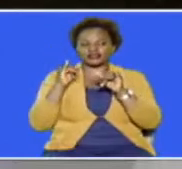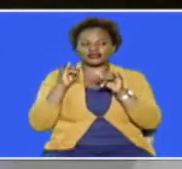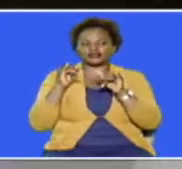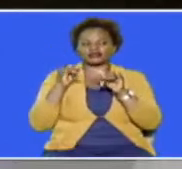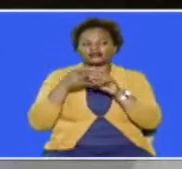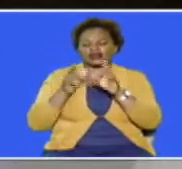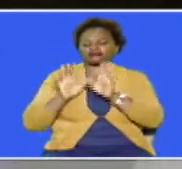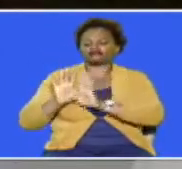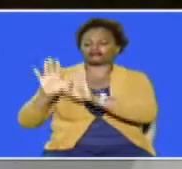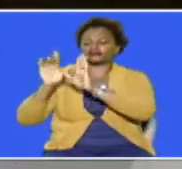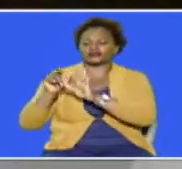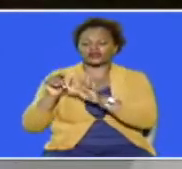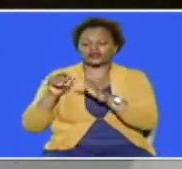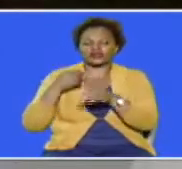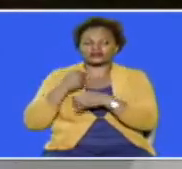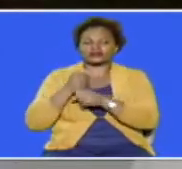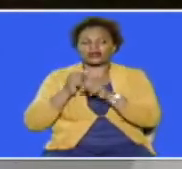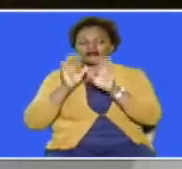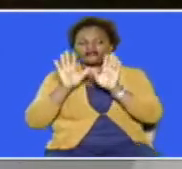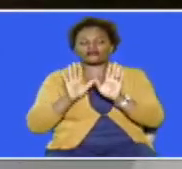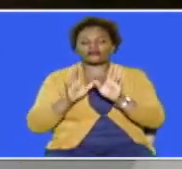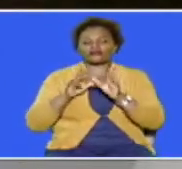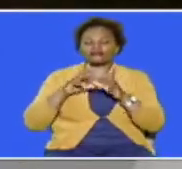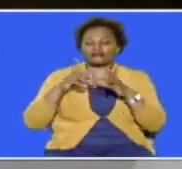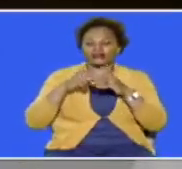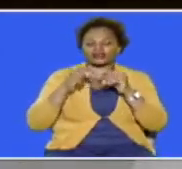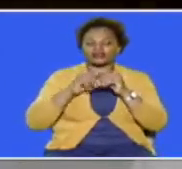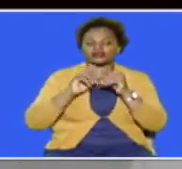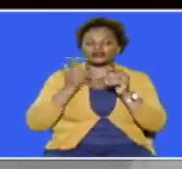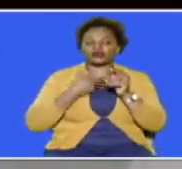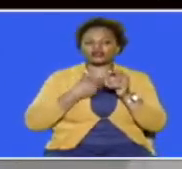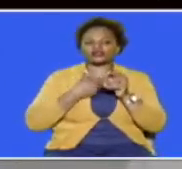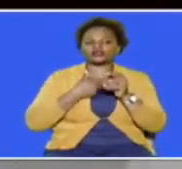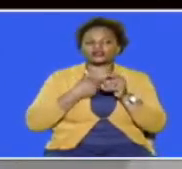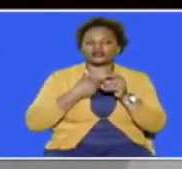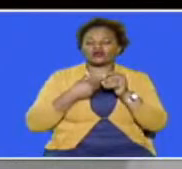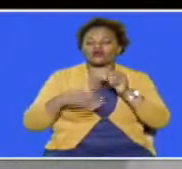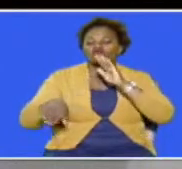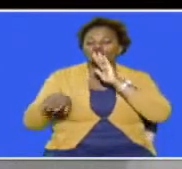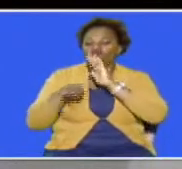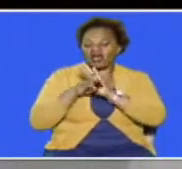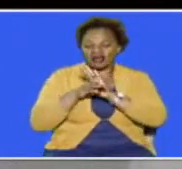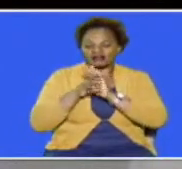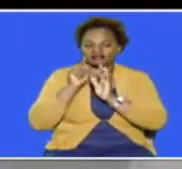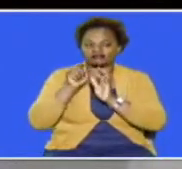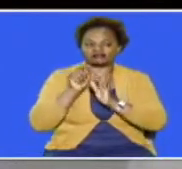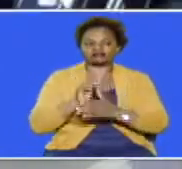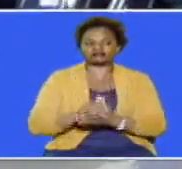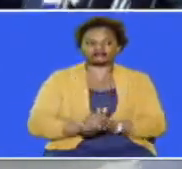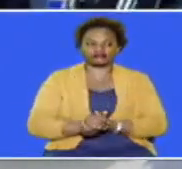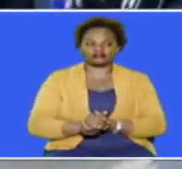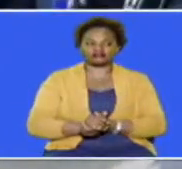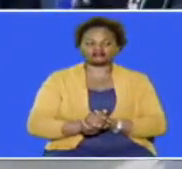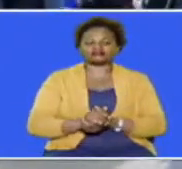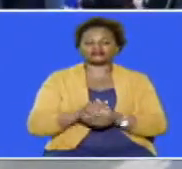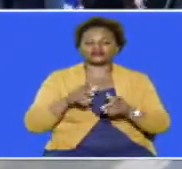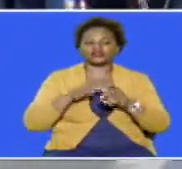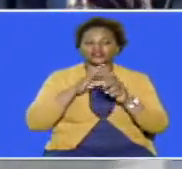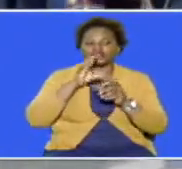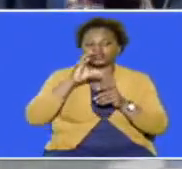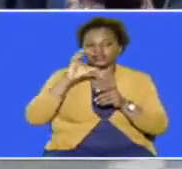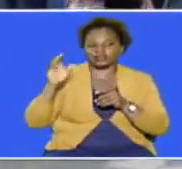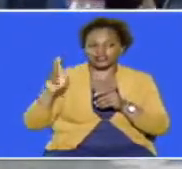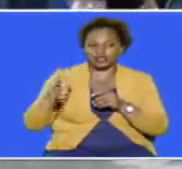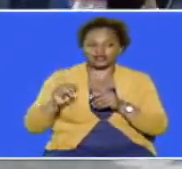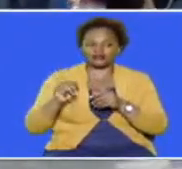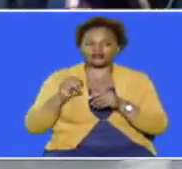the sidelining has sent a very important message to us. Akufukuzae hakuambii toka. Chap Chap kilikuwa